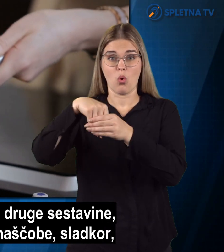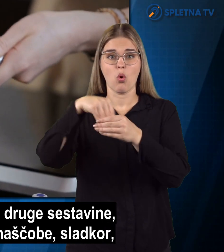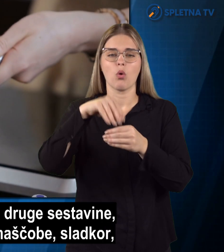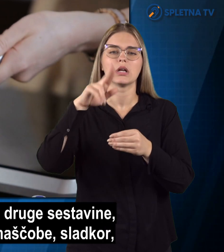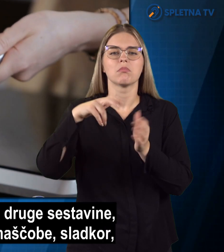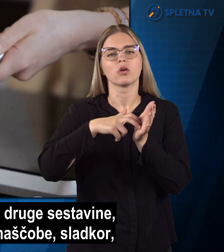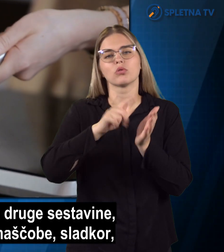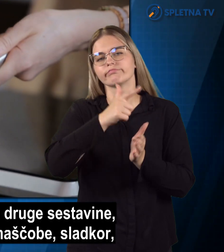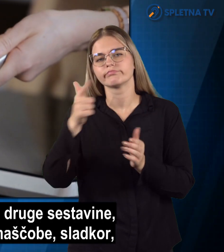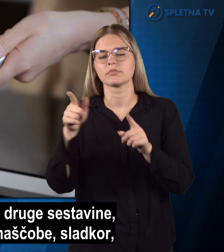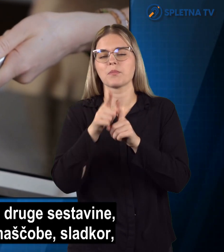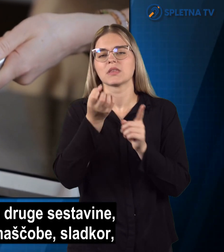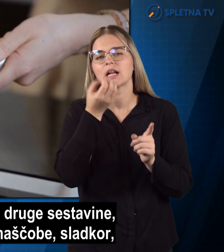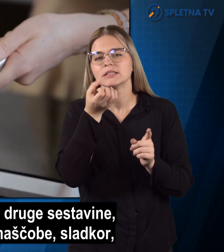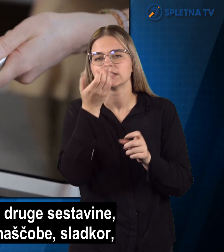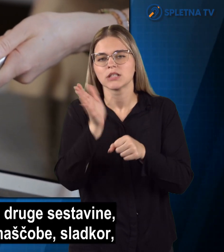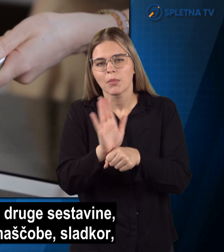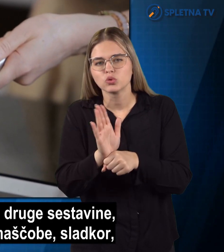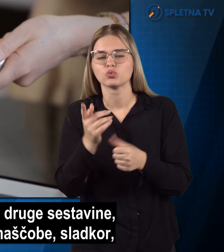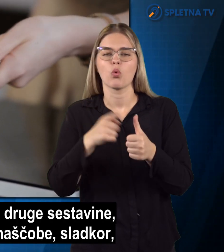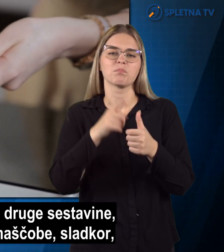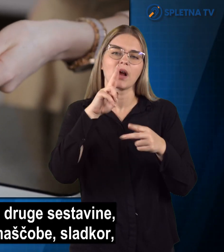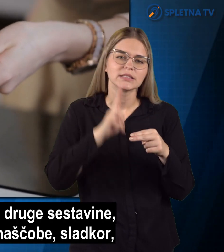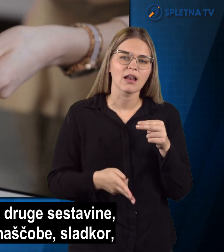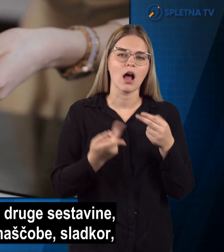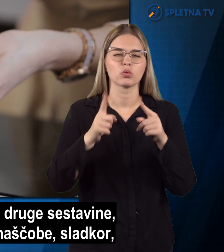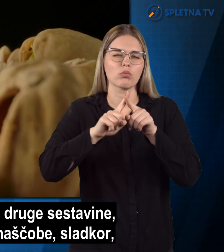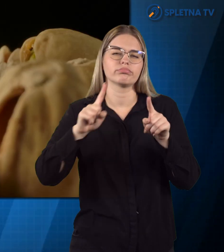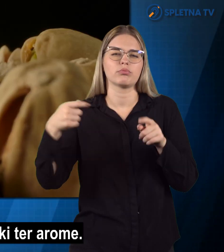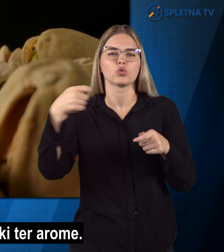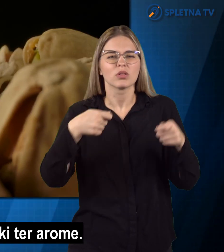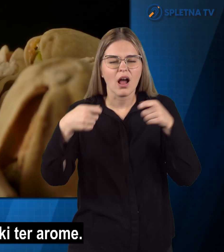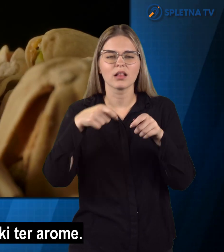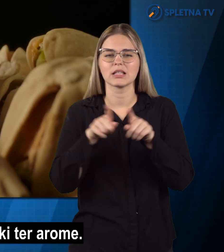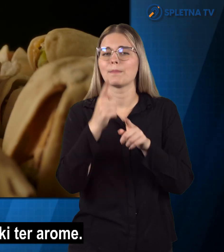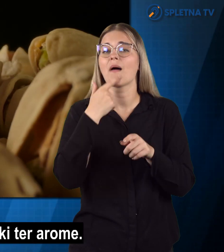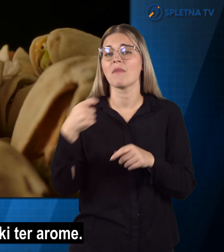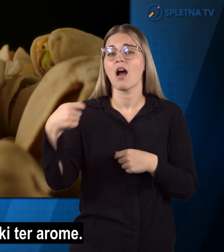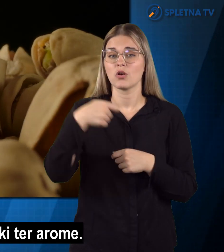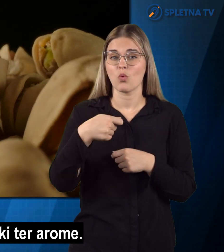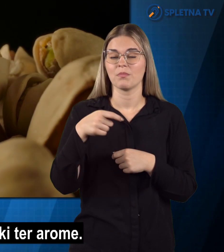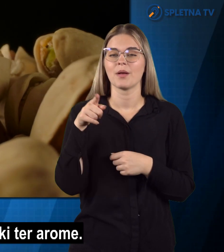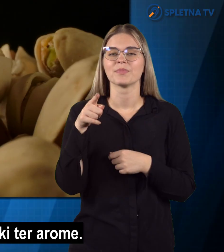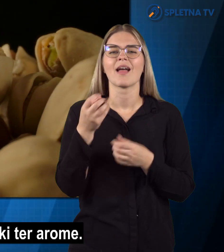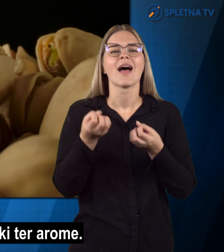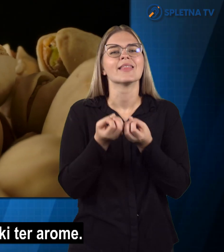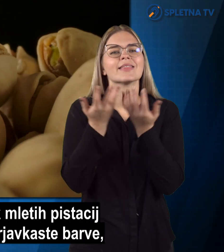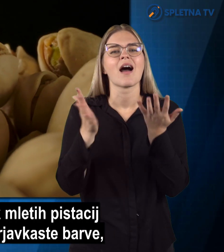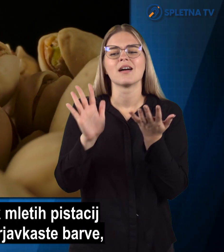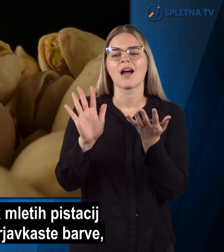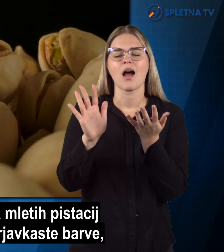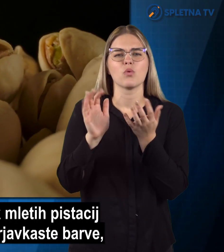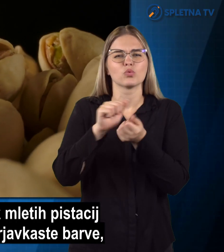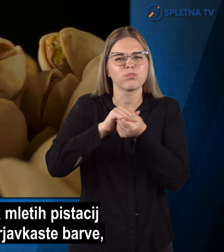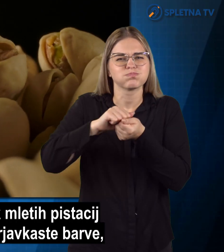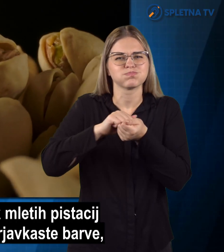drugih so bile še druge sestavine, kot so rastlinske maščobe, sladkor, različni dodatki ter arome.